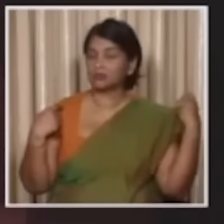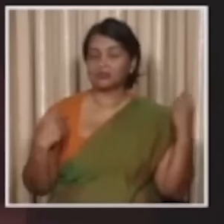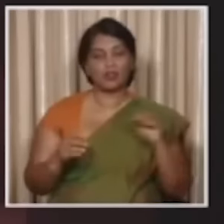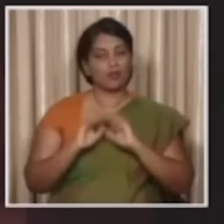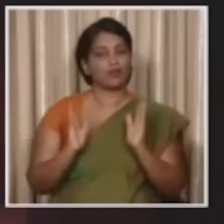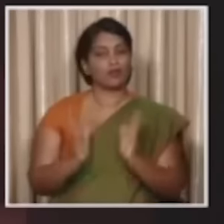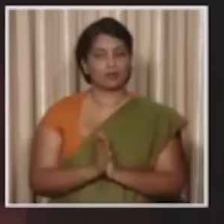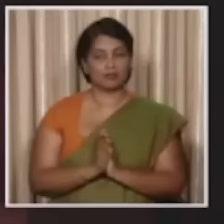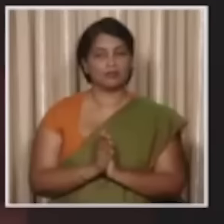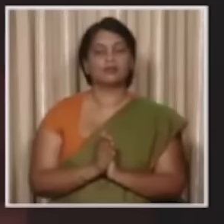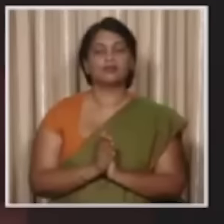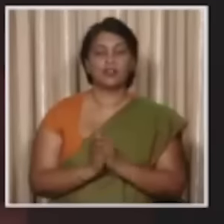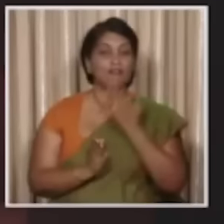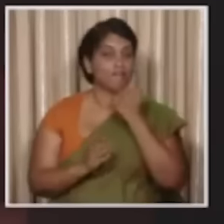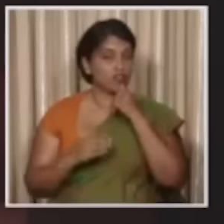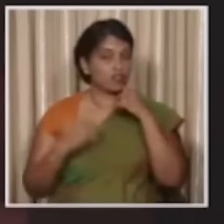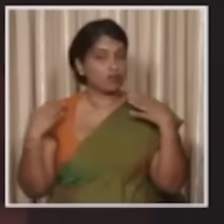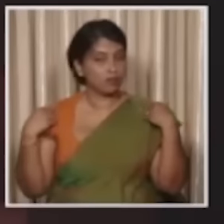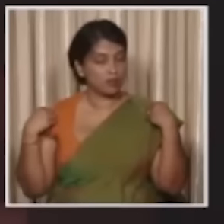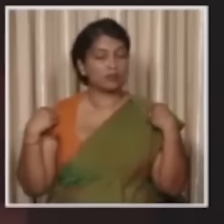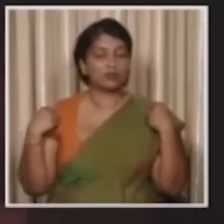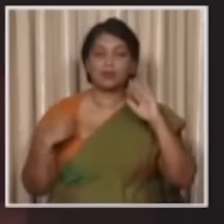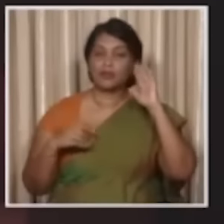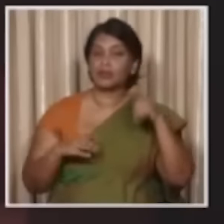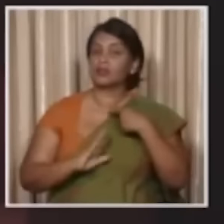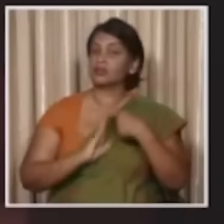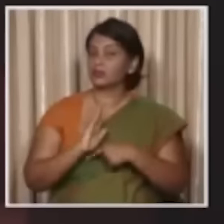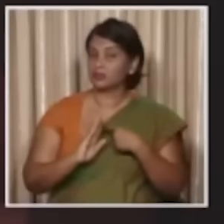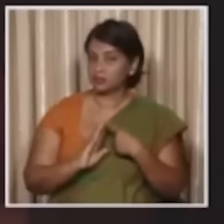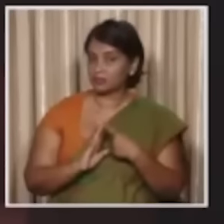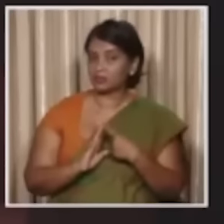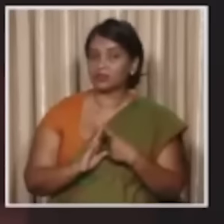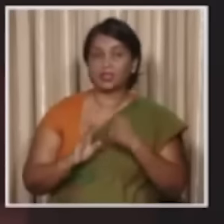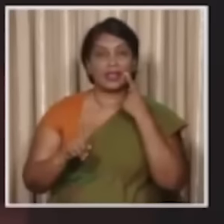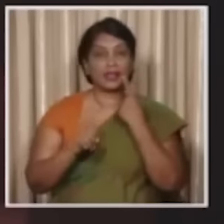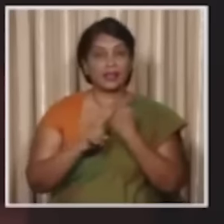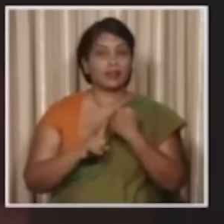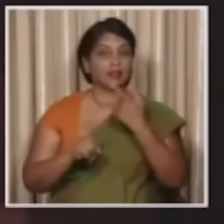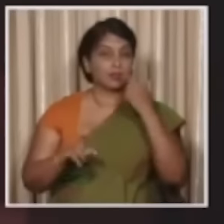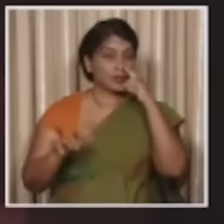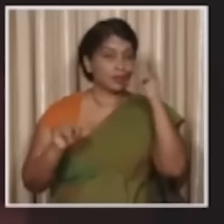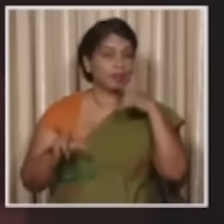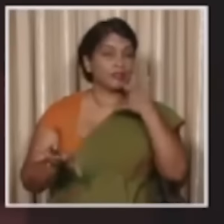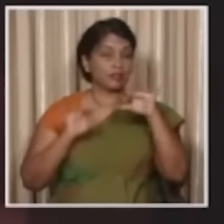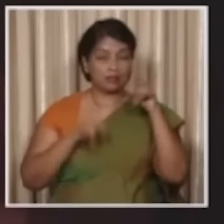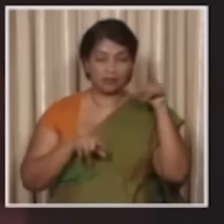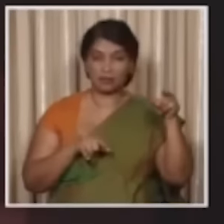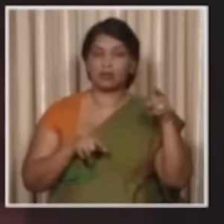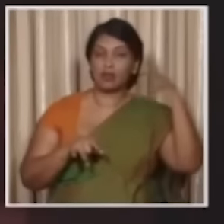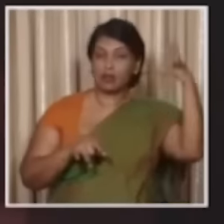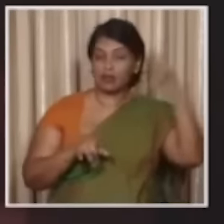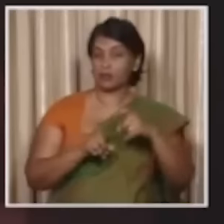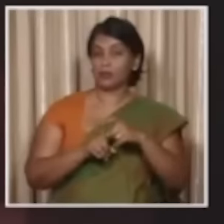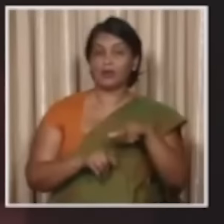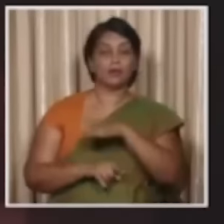ෆැසිලිටීස් වෝටර් ෆැසිලිටීස් විශේෂයෙන්ම රටේ උඩරට වතු ප්‍රජාව සහ වියලි කලාපීය